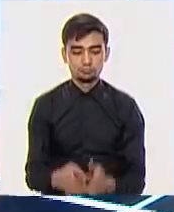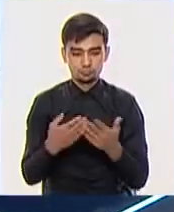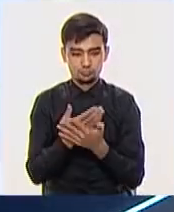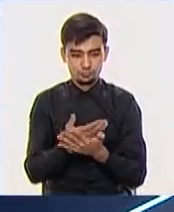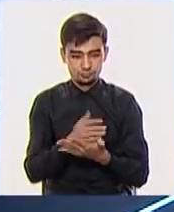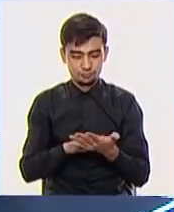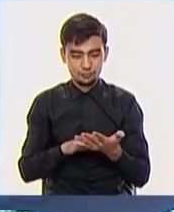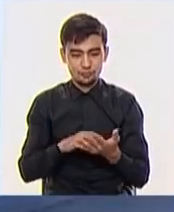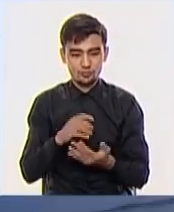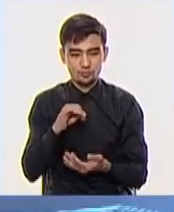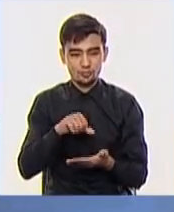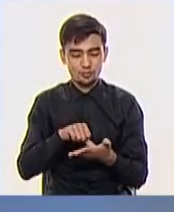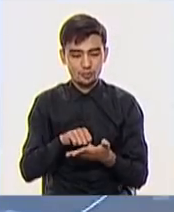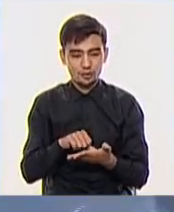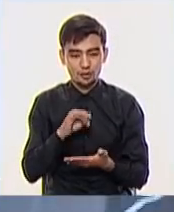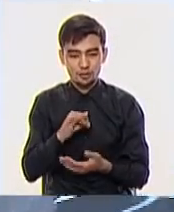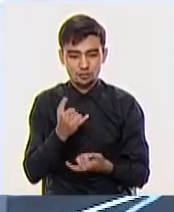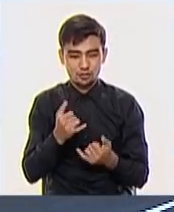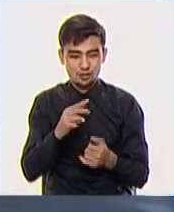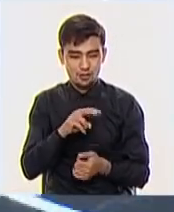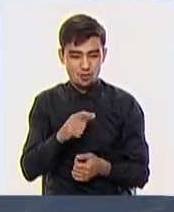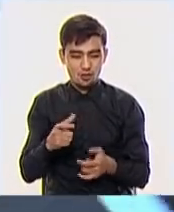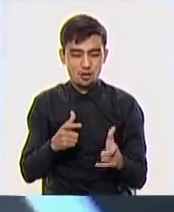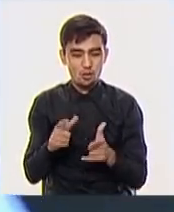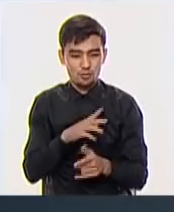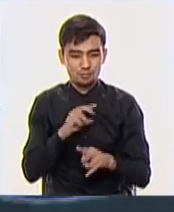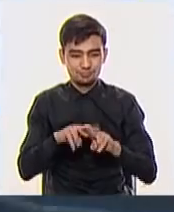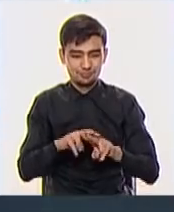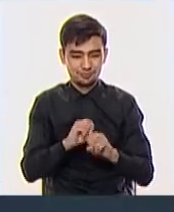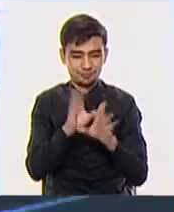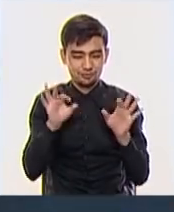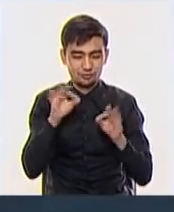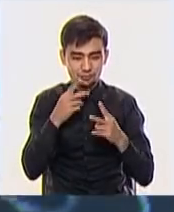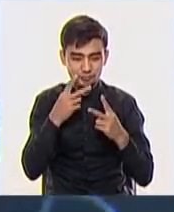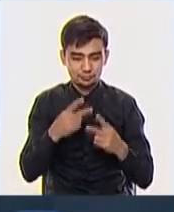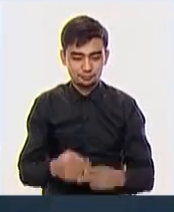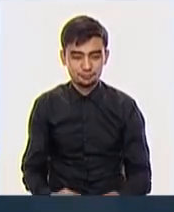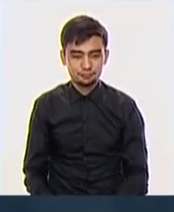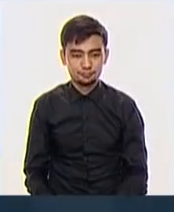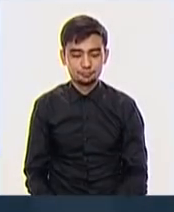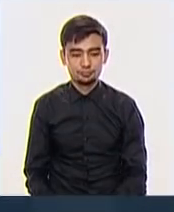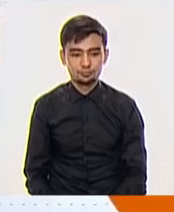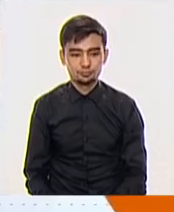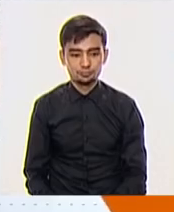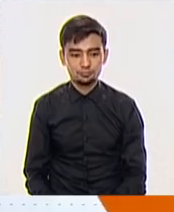Тікелей эфирде информбюро. Дәл қазір әріптесім Лаура Биғали әзірлеген «Жұлдыздар жарқырайды» жобасын көріңіздер.